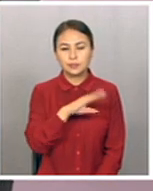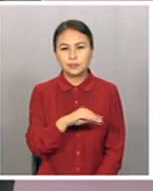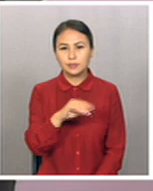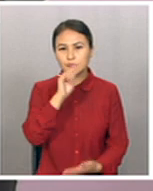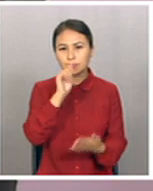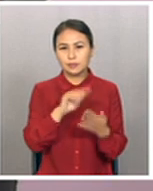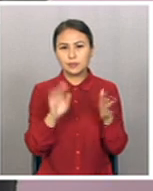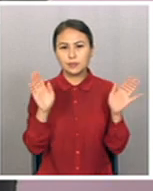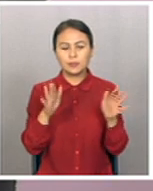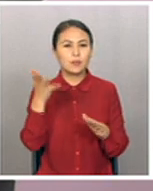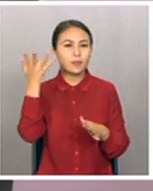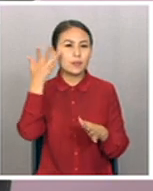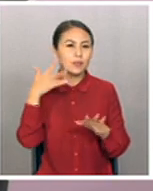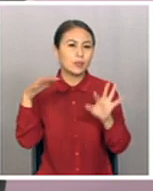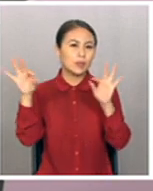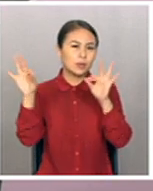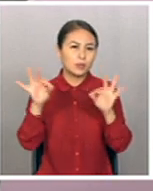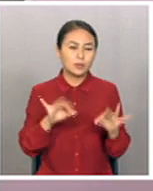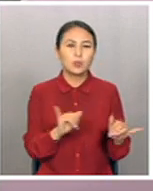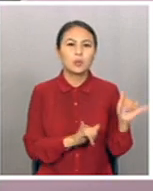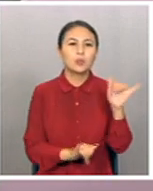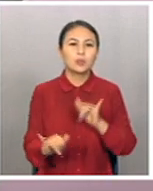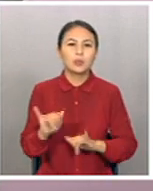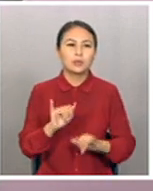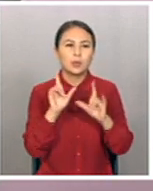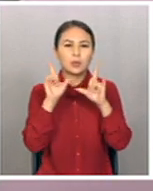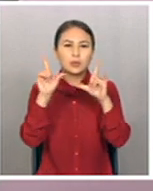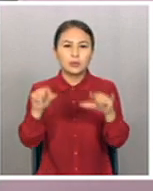құстар күз мезгілінде қайда ұшып кетеді?